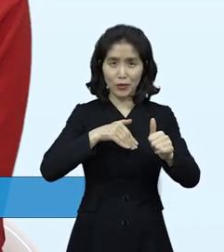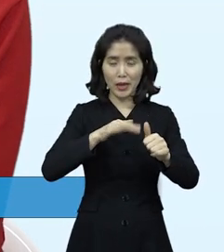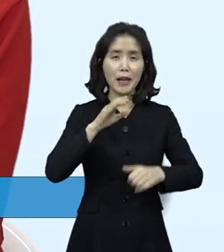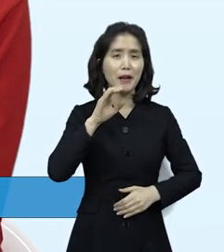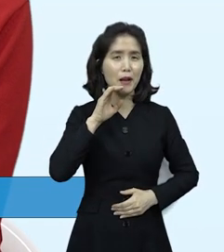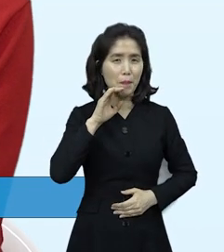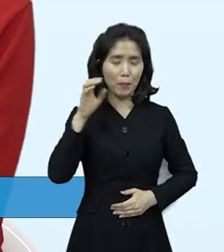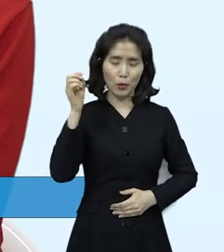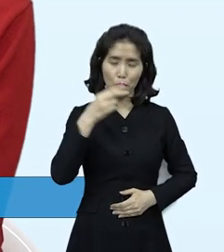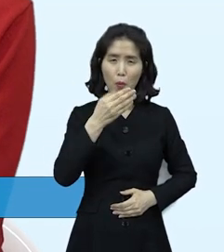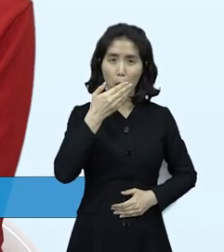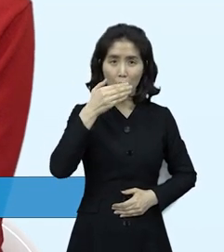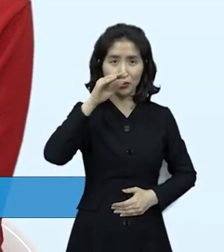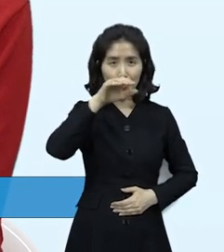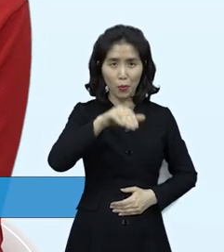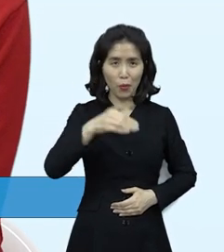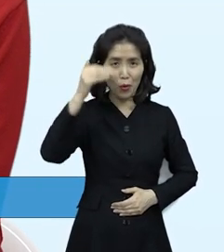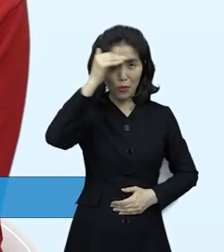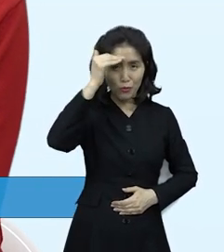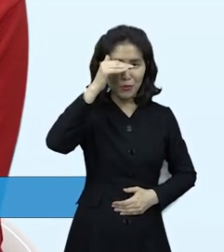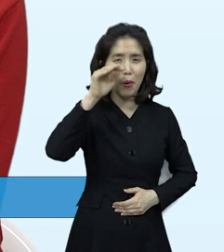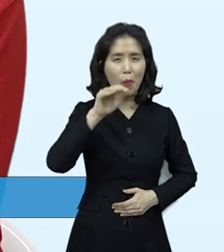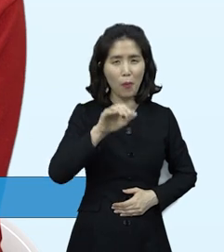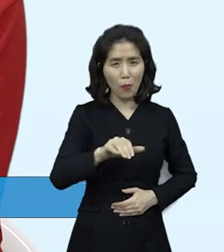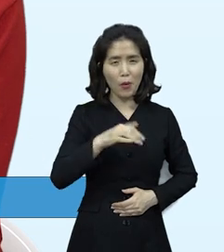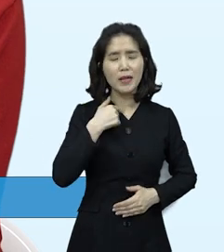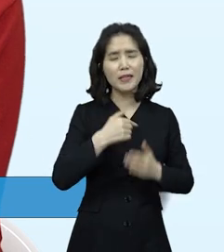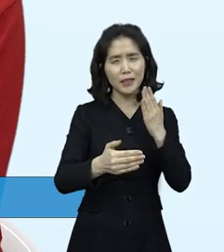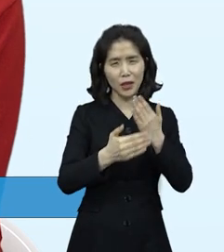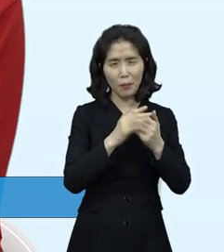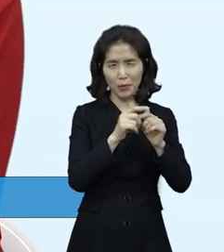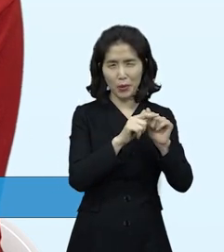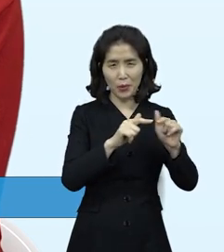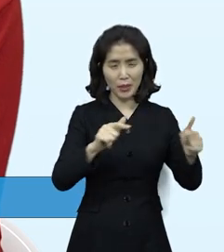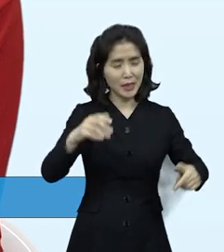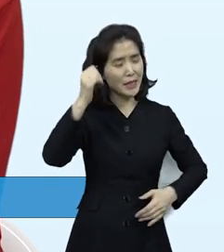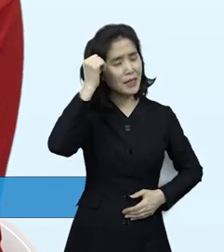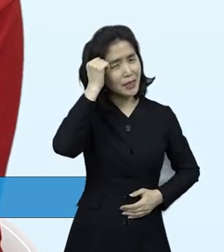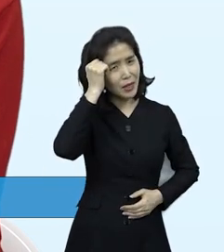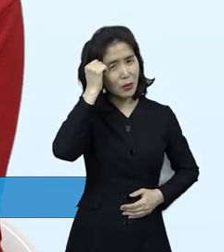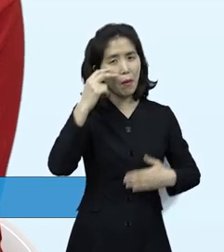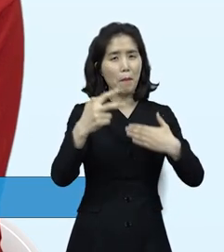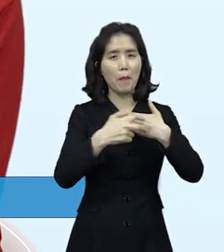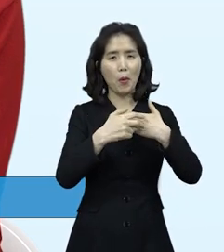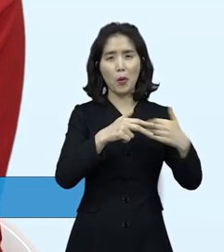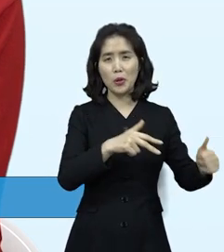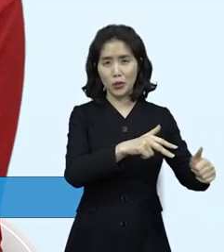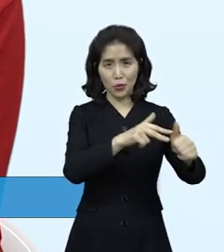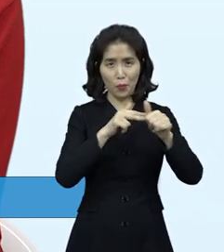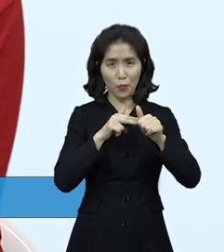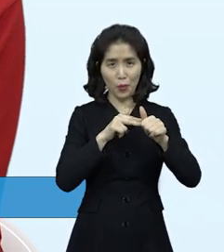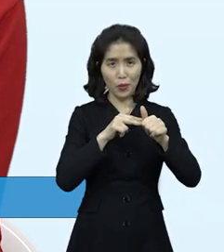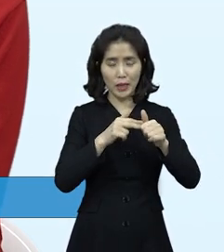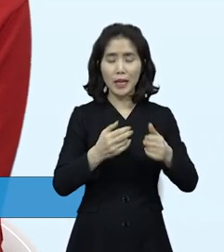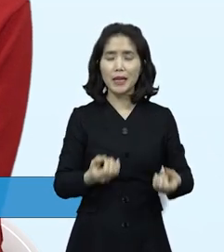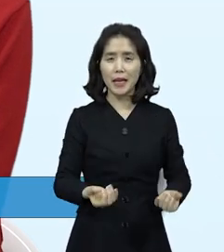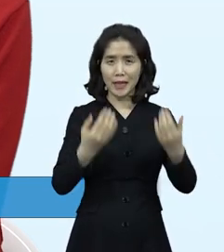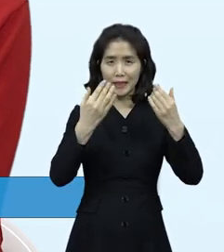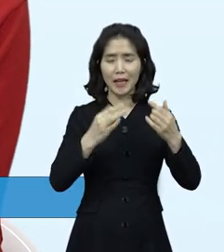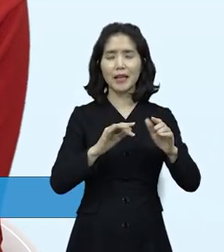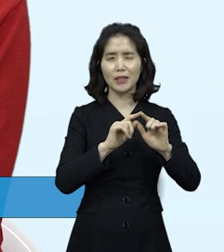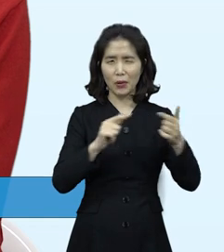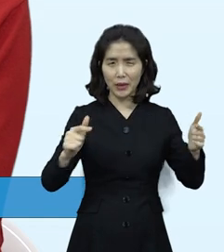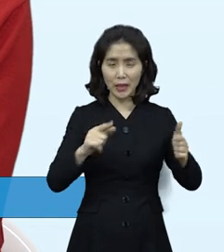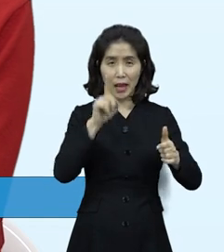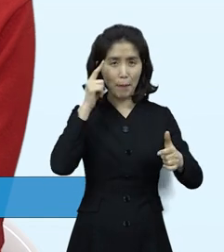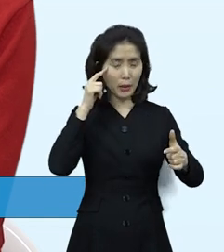되는데요. 킨텍스를 중심으로 한 주변 카페, 식당, 쇼핑몰, 관광 체험시설, 그리고 숙박시설과